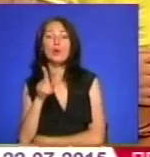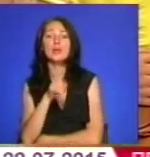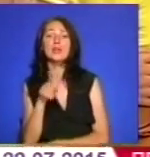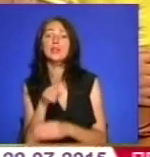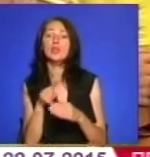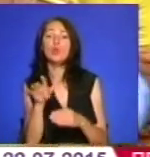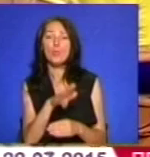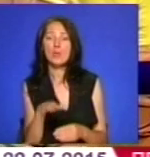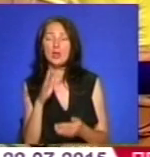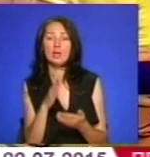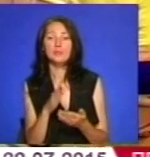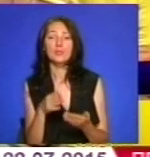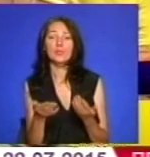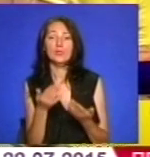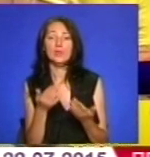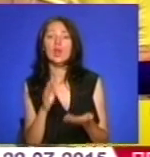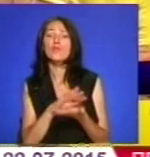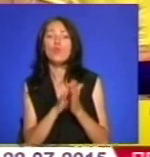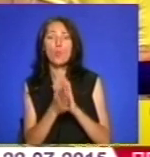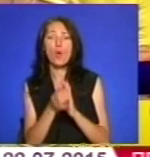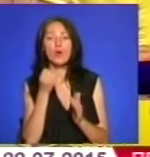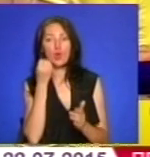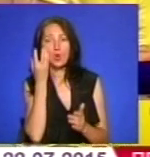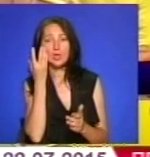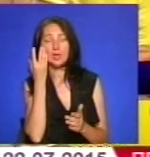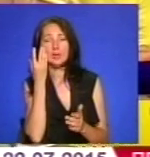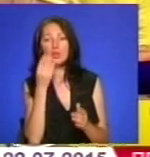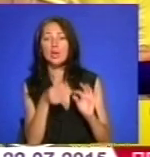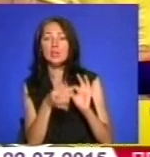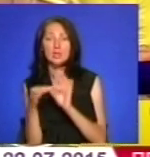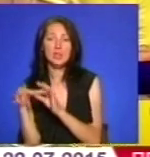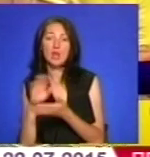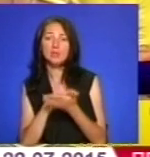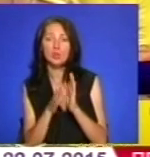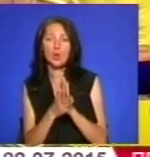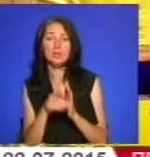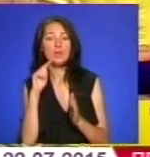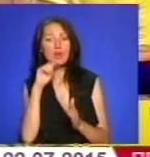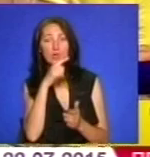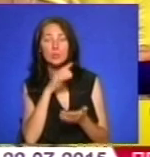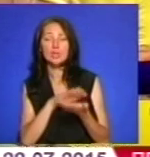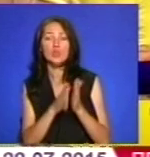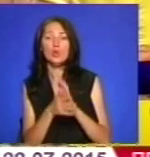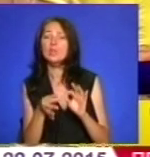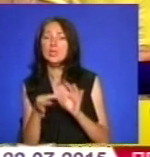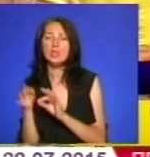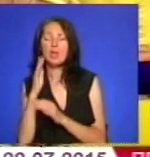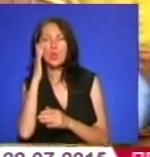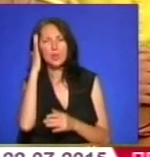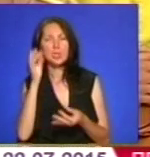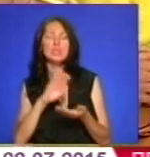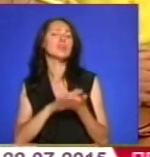Тернопілі, навіть в умовах, коли складна ситуація, економічна ситуація складна, політична